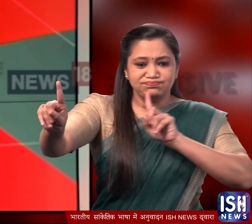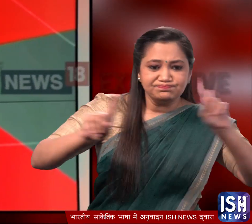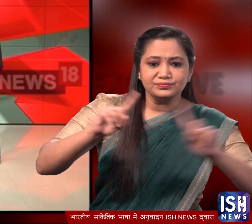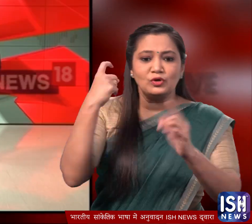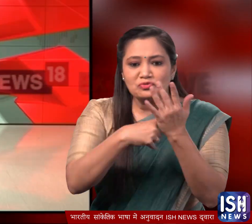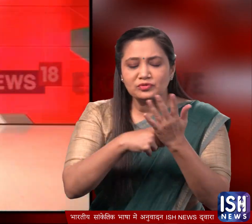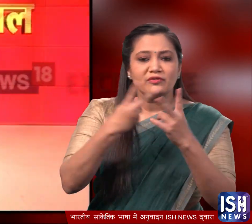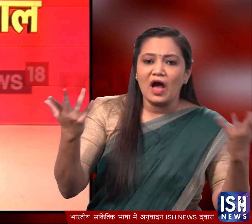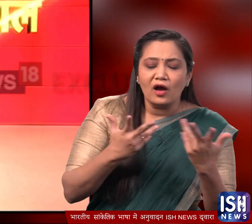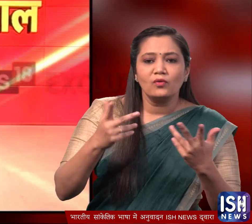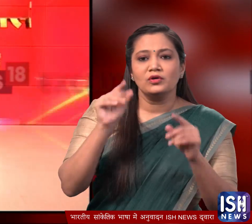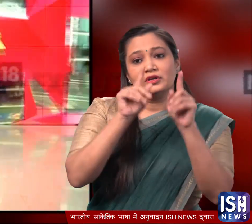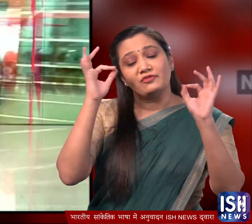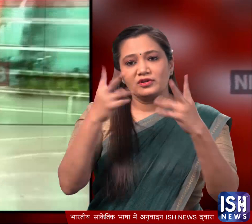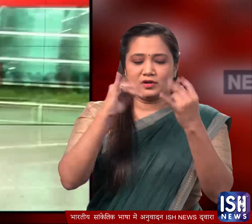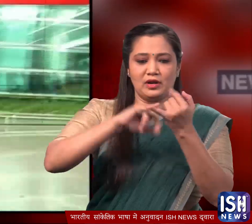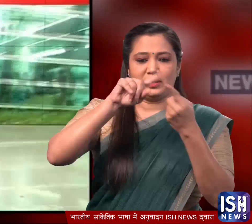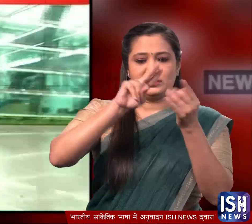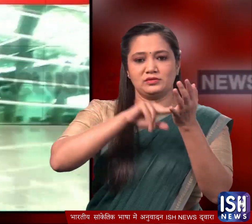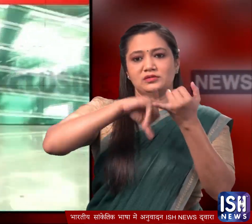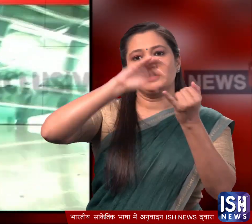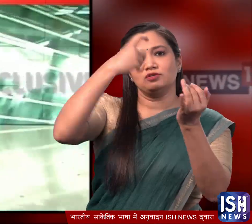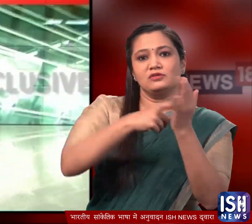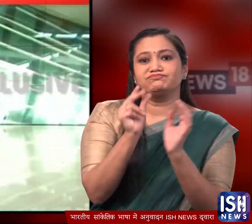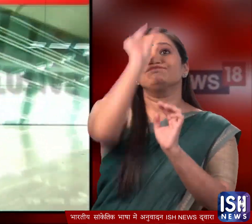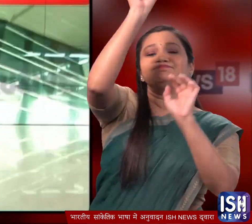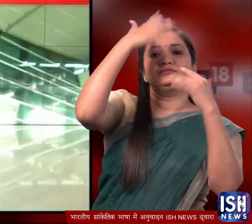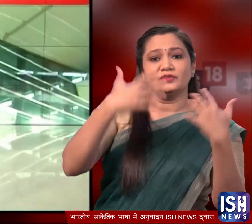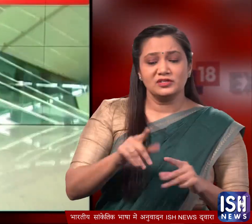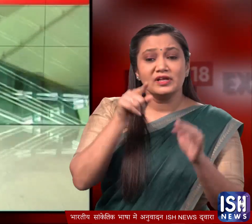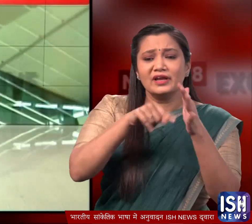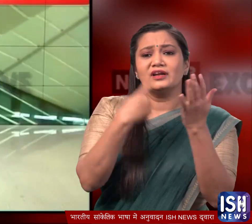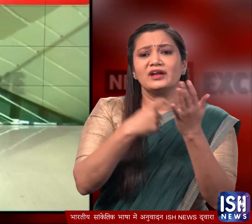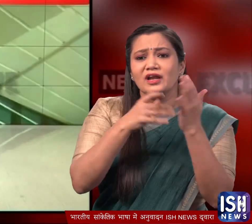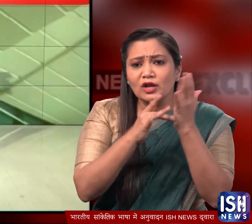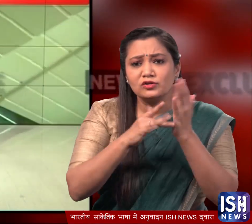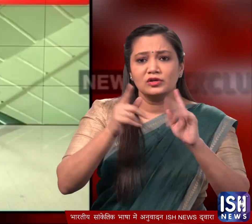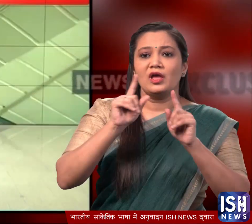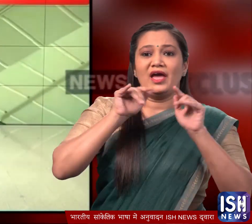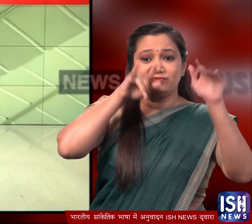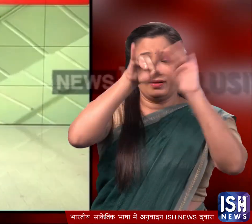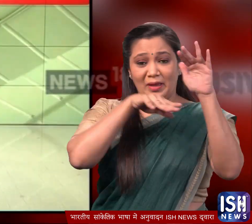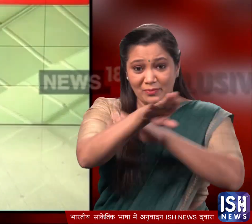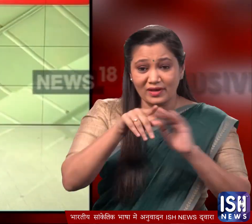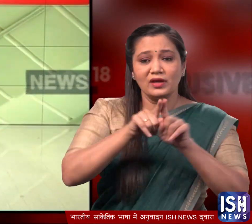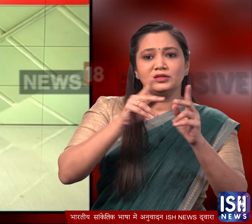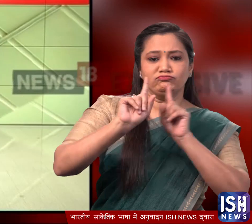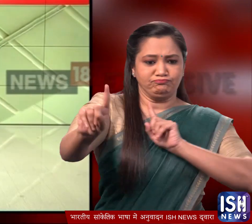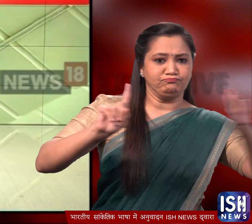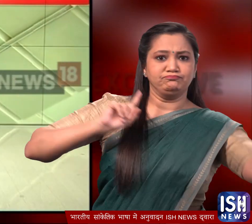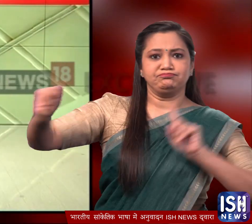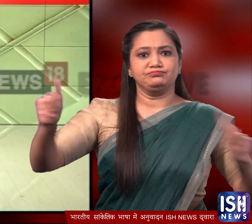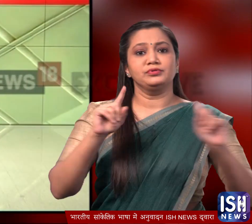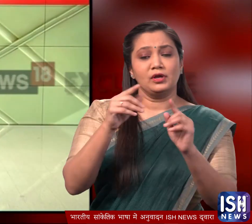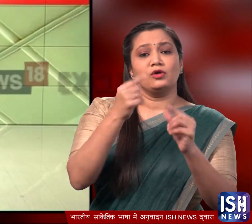सोशल डिस्टेंसिंग का पालन करवाने के लिए खास तरह के सेंसर लगाए गए। दावा किया गया कि इस तकनीक से एयरपोर्ट पर सोशल डिस्टेंसिंग का